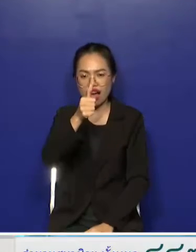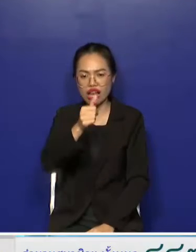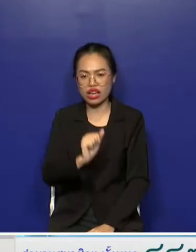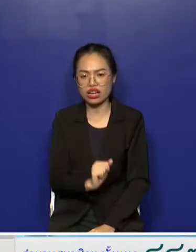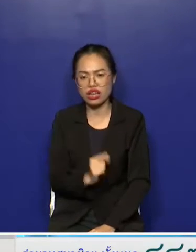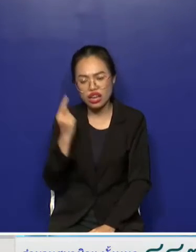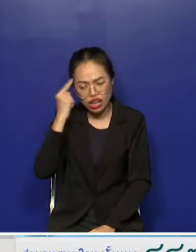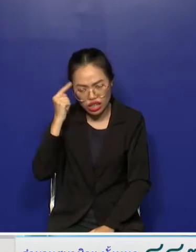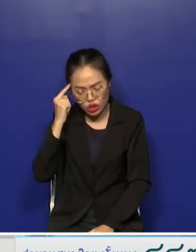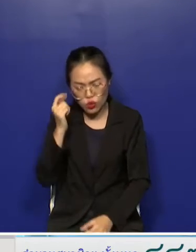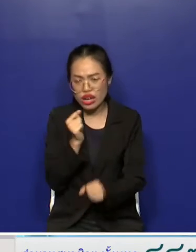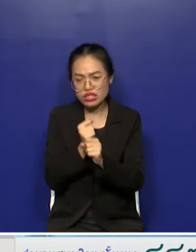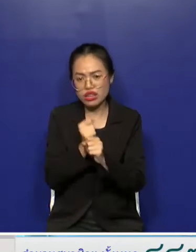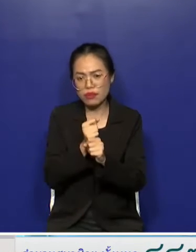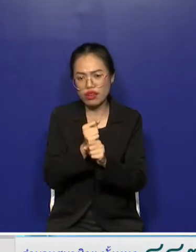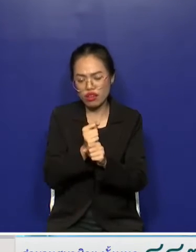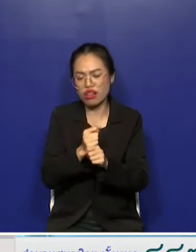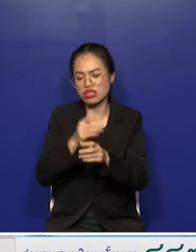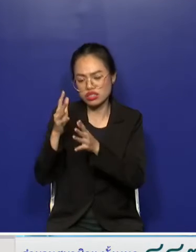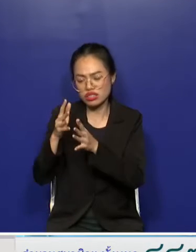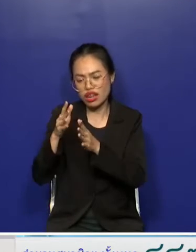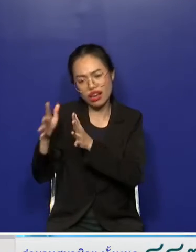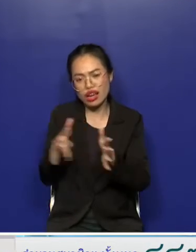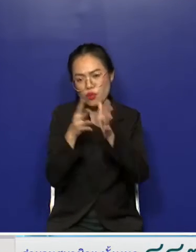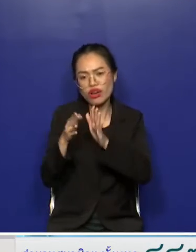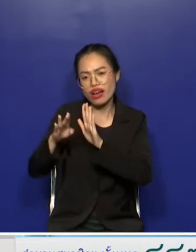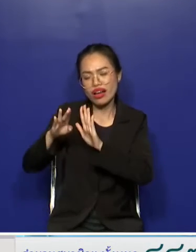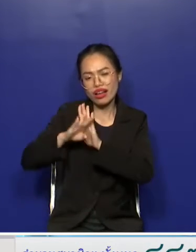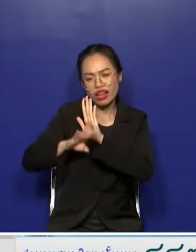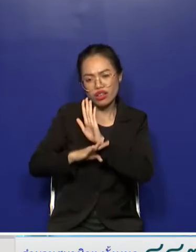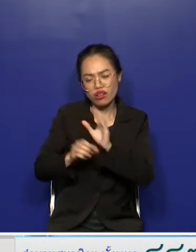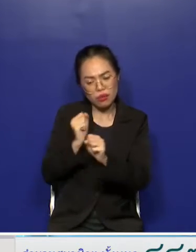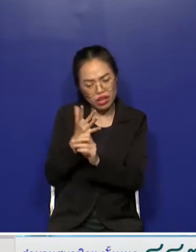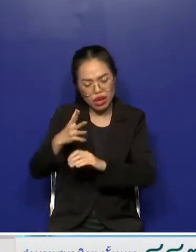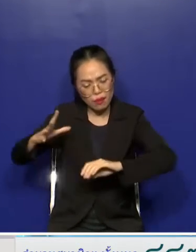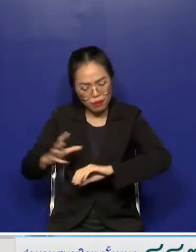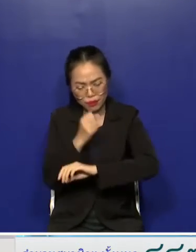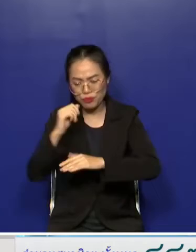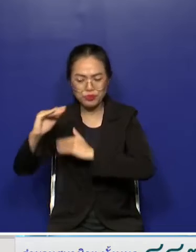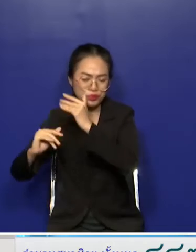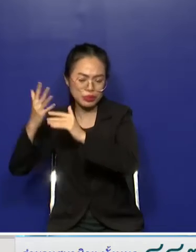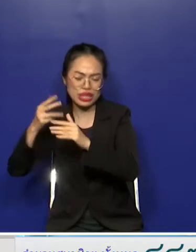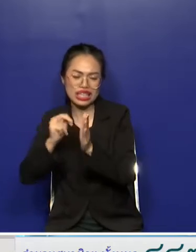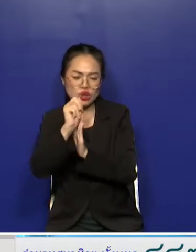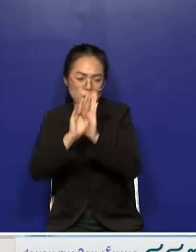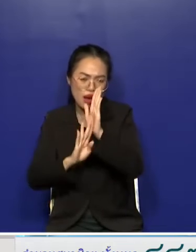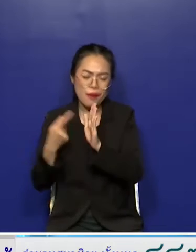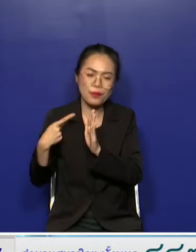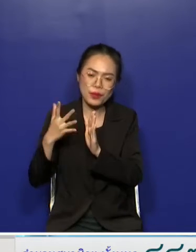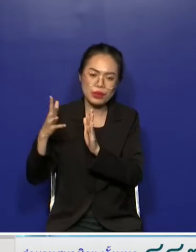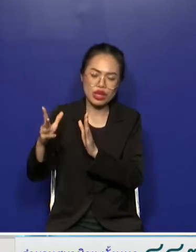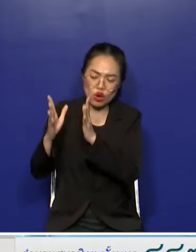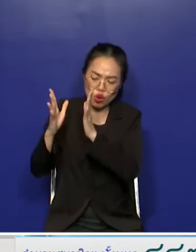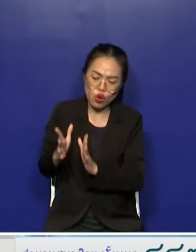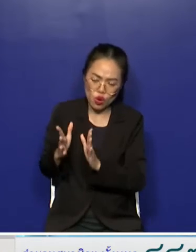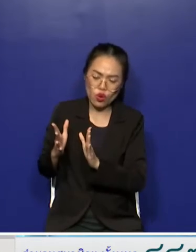หรือเราจะให้ระบบการเลกตงของเราเป็อย่นี้หรือพักการเมืองไมต้พัฒนายัอน imaginationโยบาย sanity่มประโยชน หาผู้สมัคร